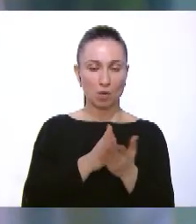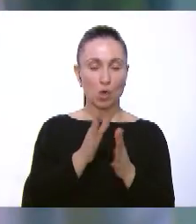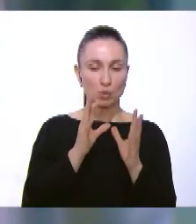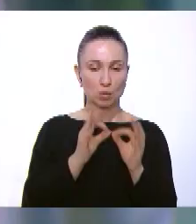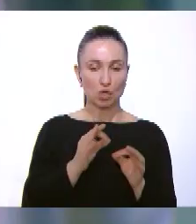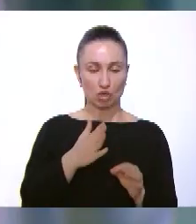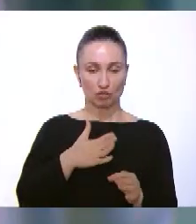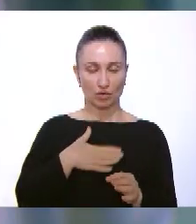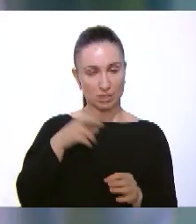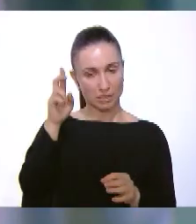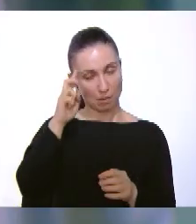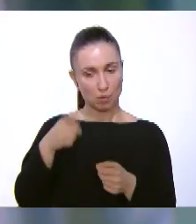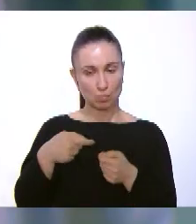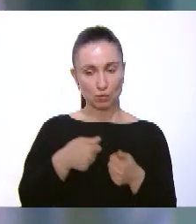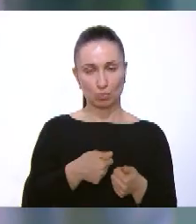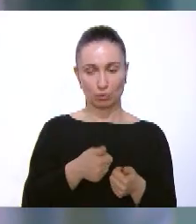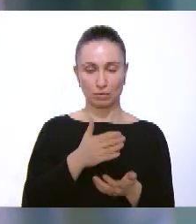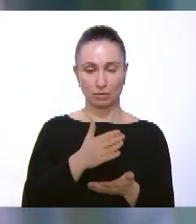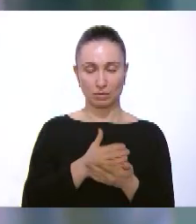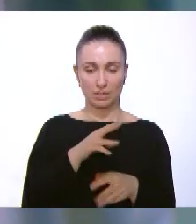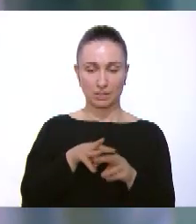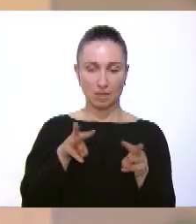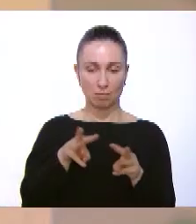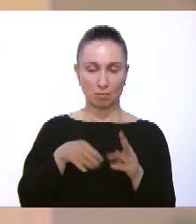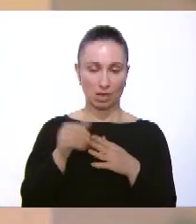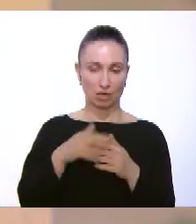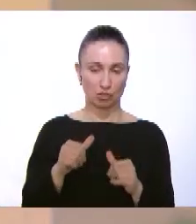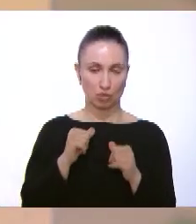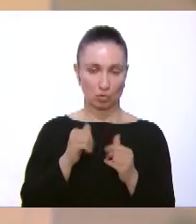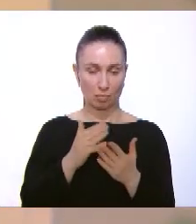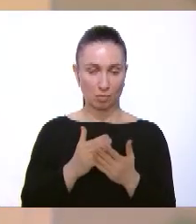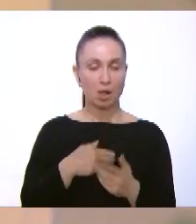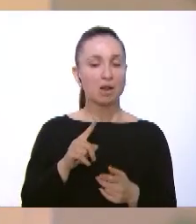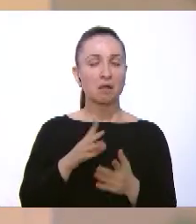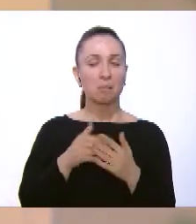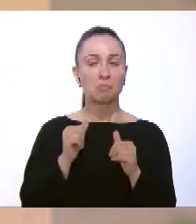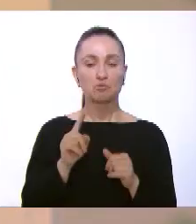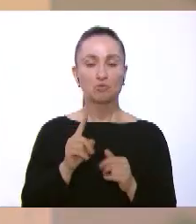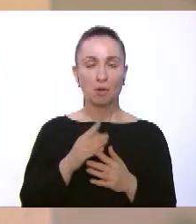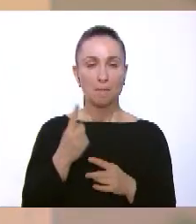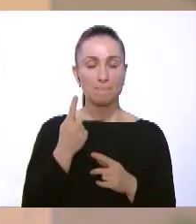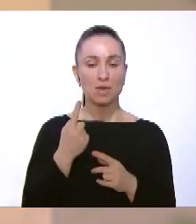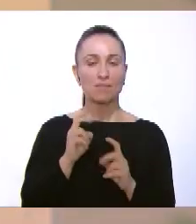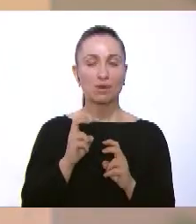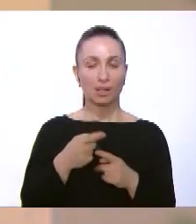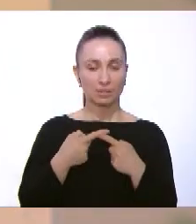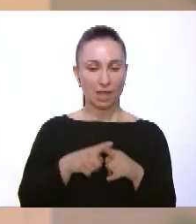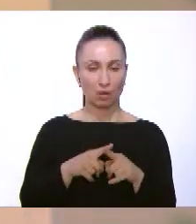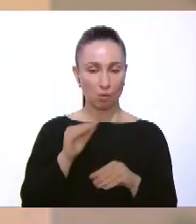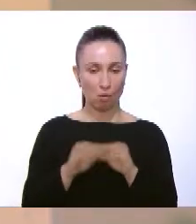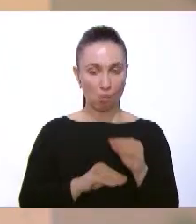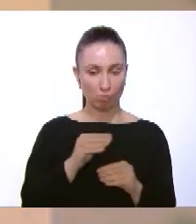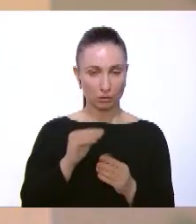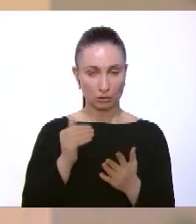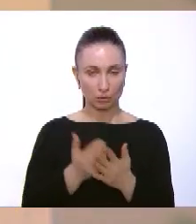სწორედ ჩვენი სახელმწიფოს და სამინისტროს დიდი ხელშეწყობით. რა მაქვს ხედველობაში? პირველი, ტექნოლოგიური მხარე და